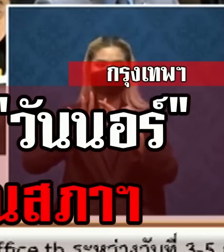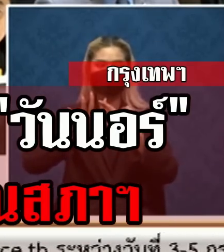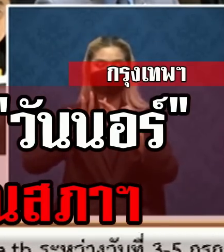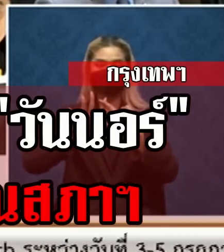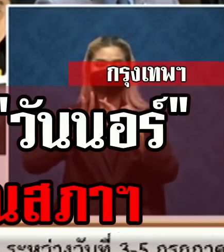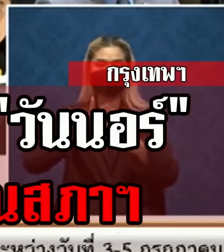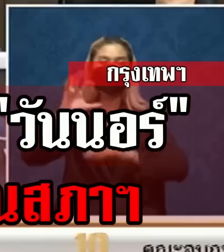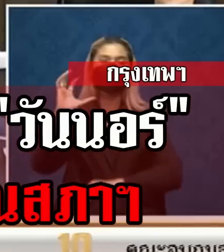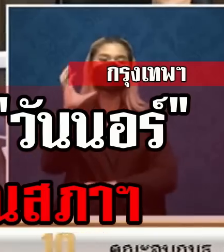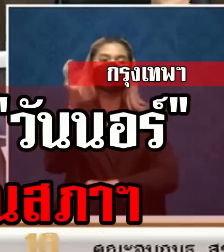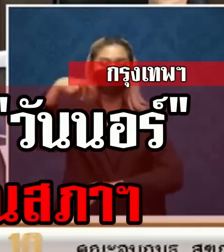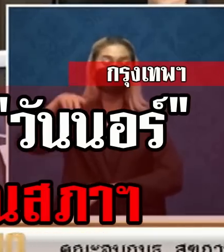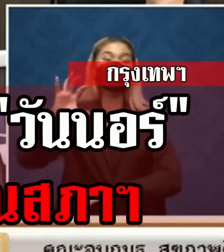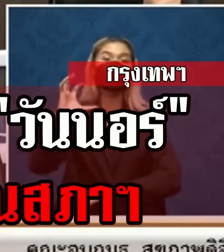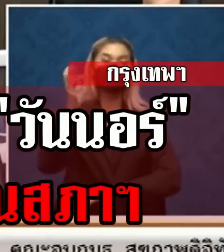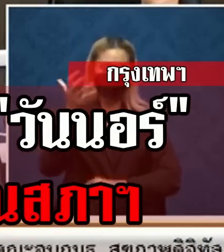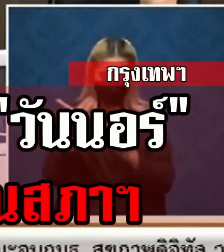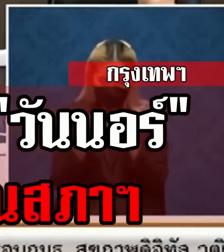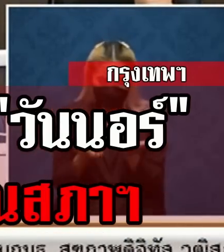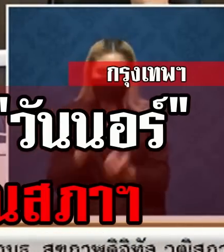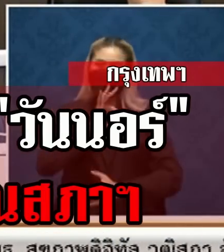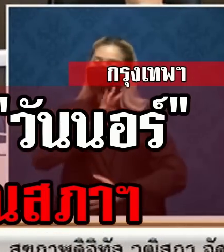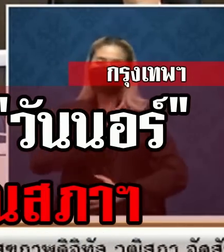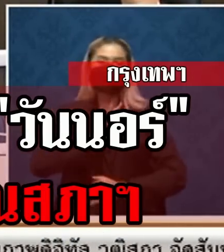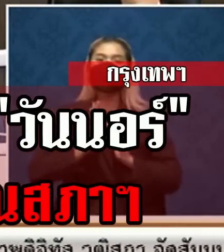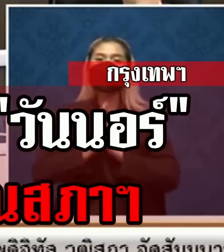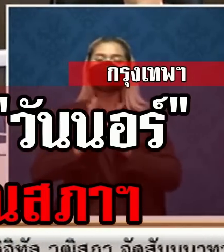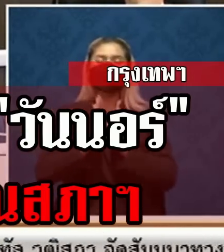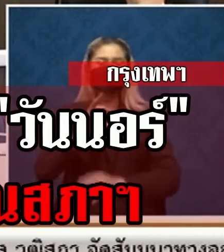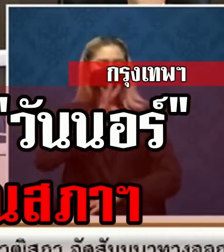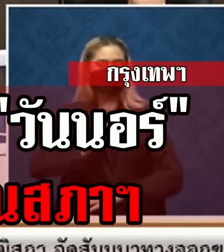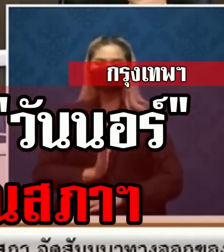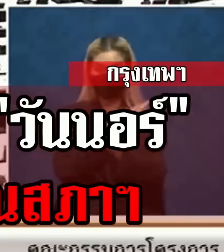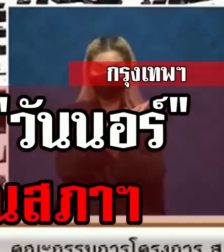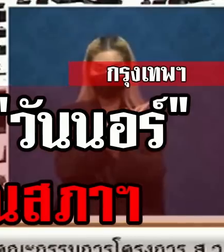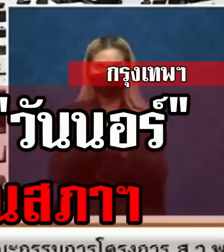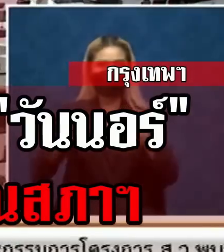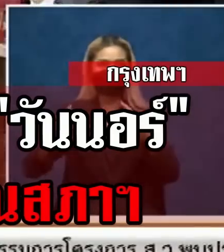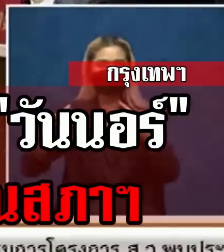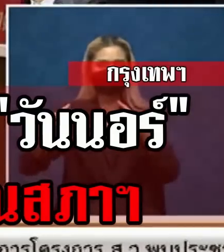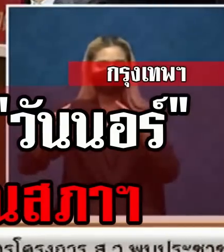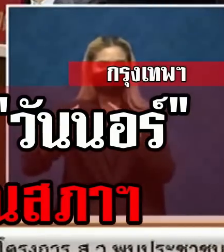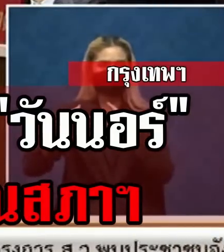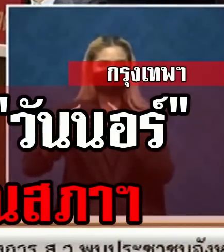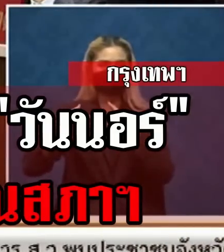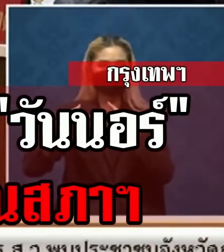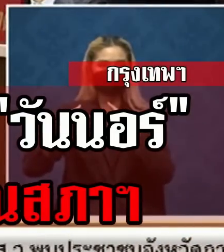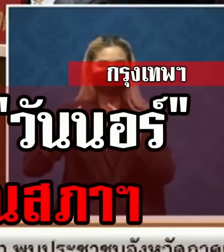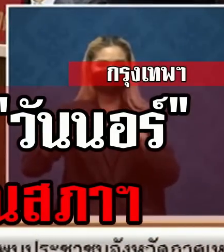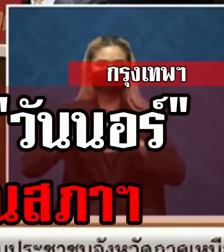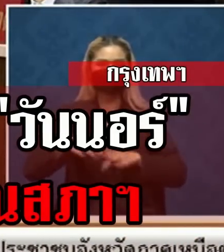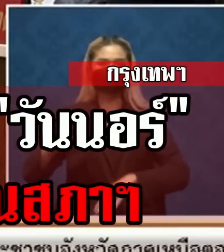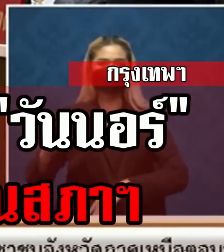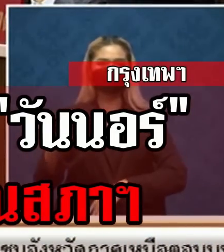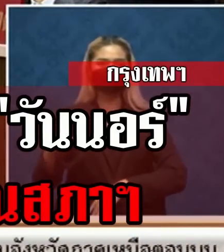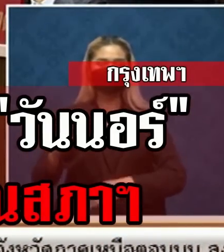นั้นมาพรรครวมไทยสร้างชาติเสนอชื่อคุณวิทยาแก้วพาราไดซ์อ้าวลองของเหรอรู้ว่าแพ้แล้วร้องขอยัง